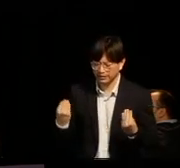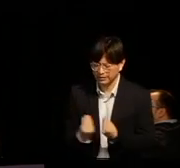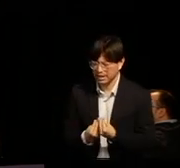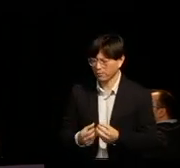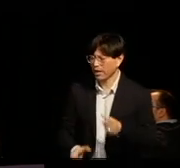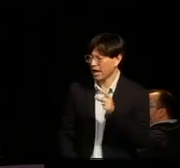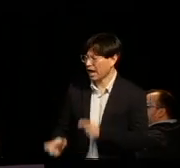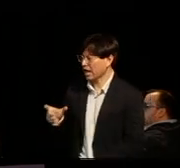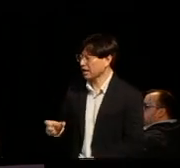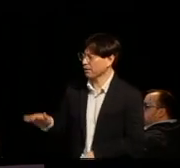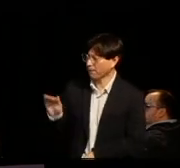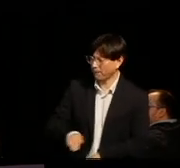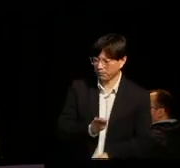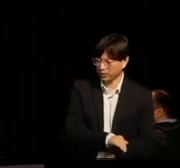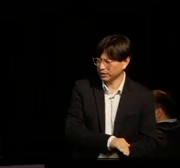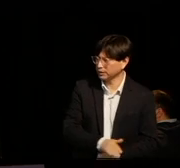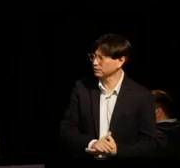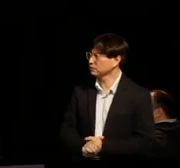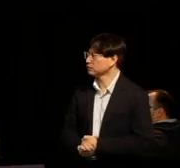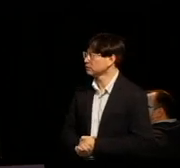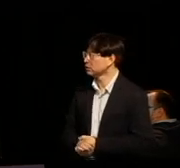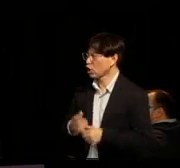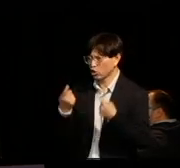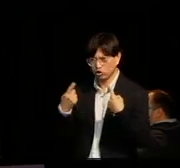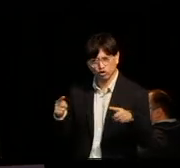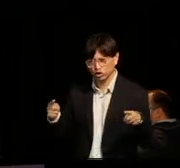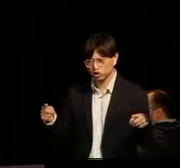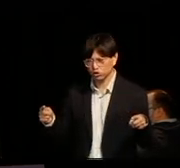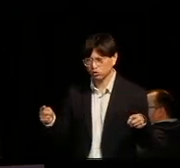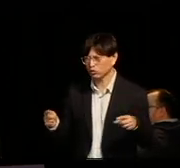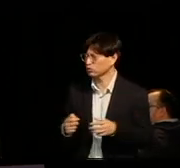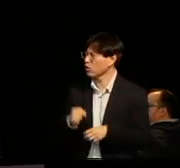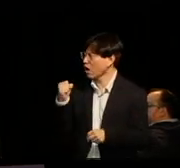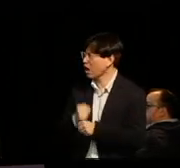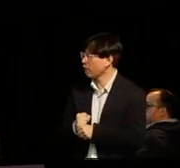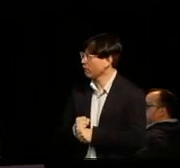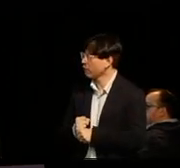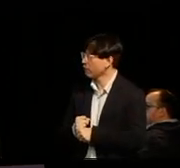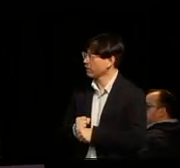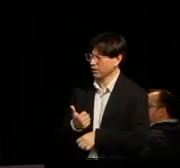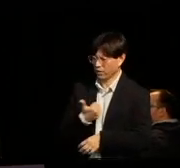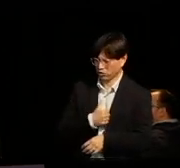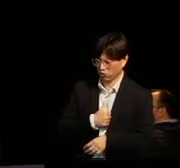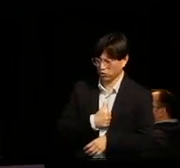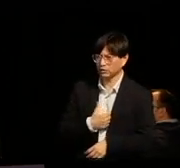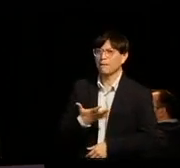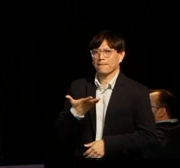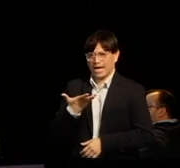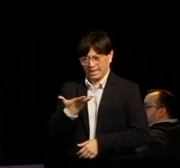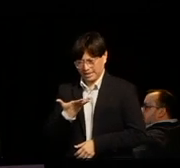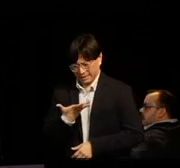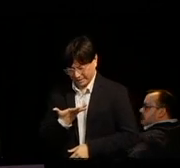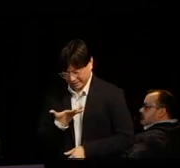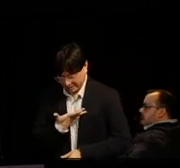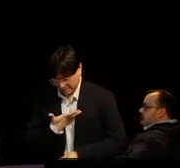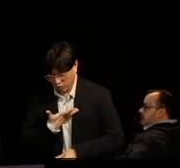bambini solo quello non ci sono cose che fanno i bambini da soli ci stanno parrocchie che invece fanno la catechesi